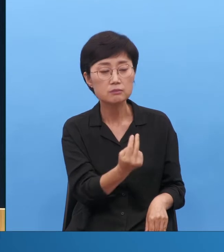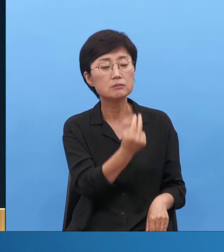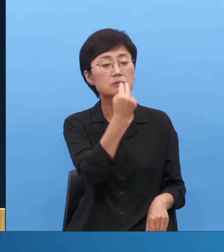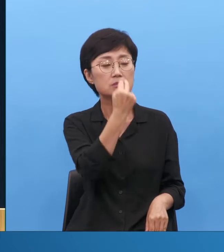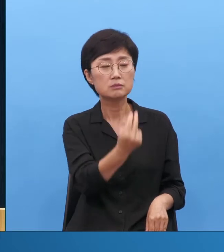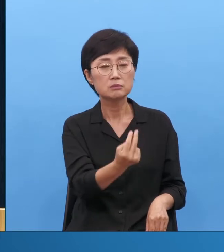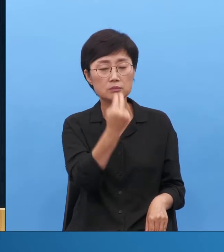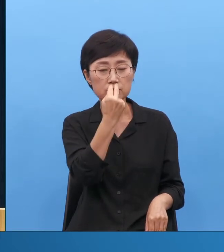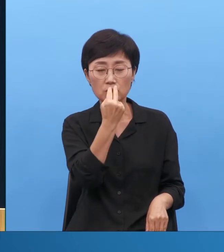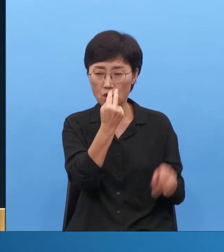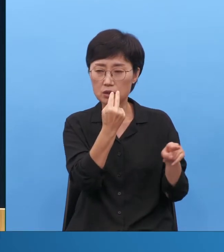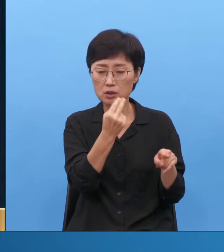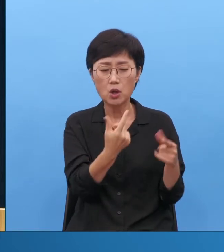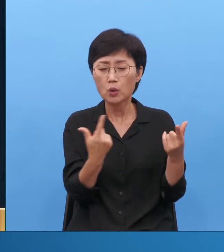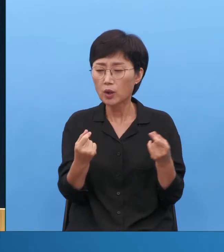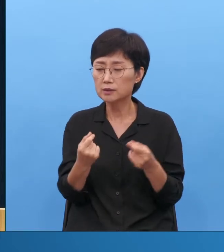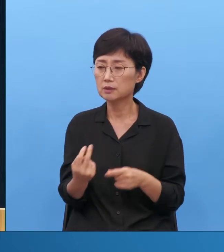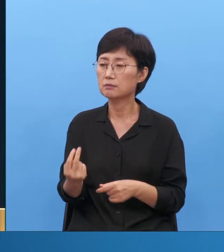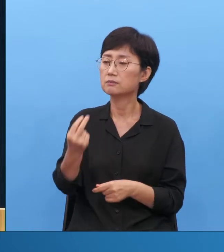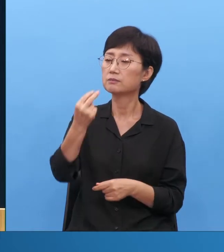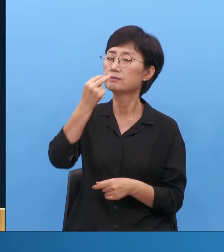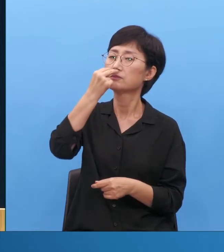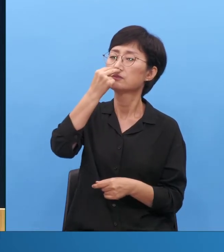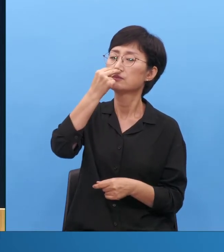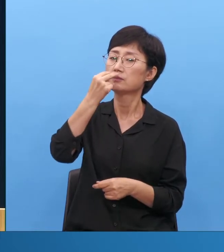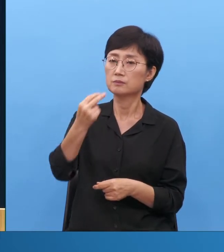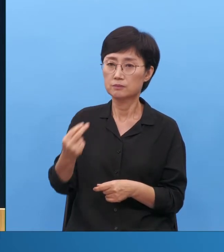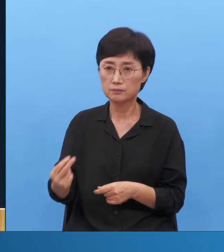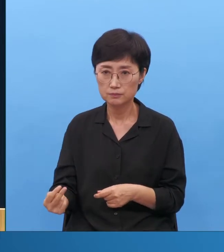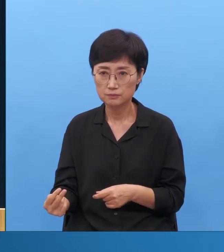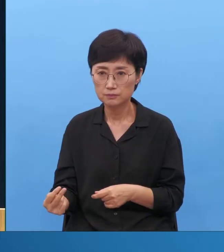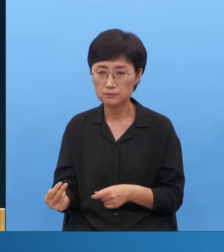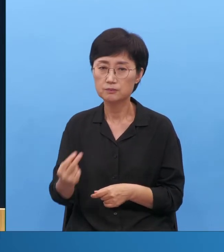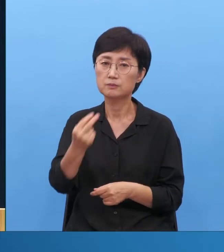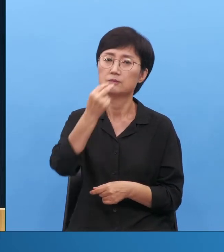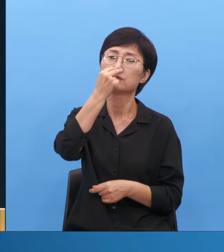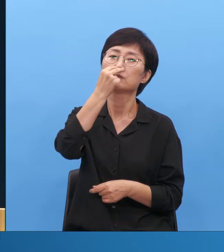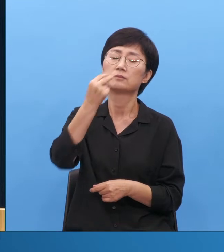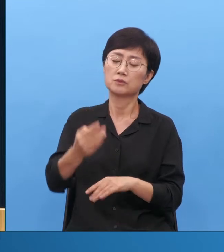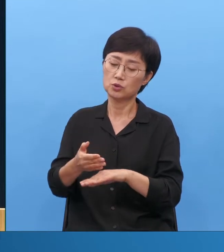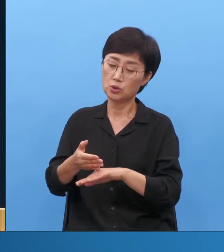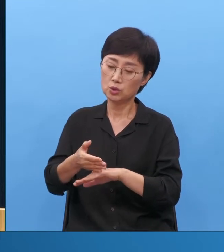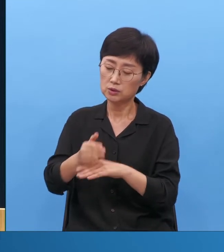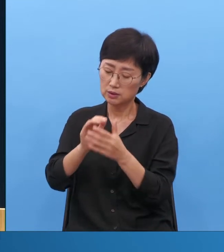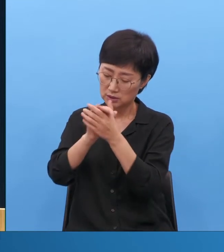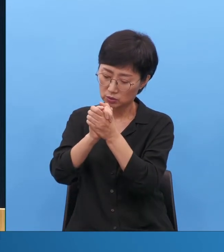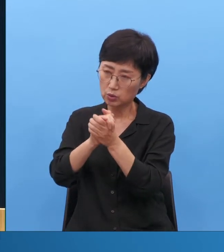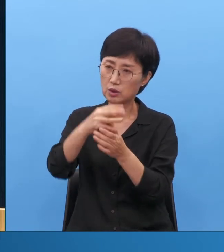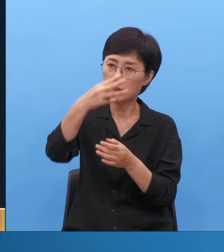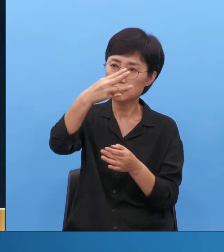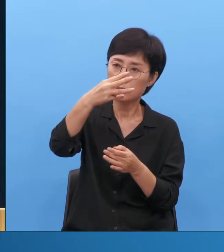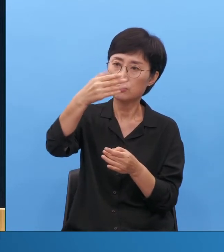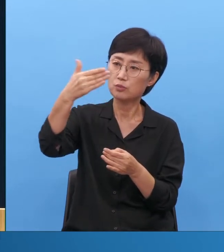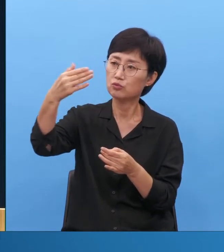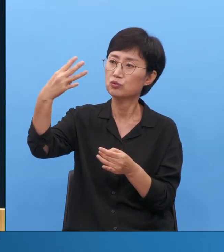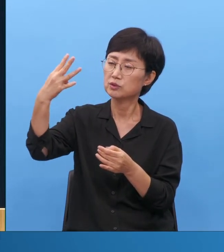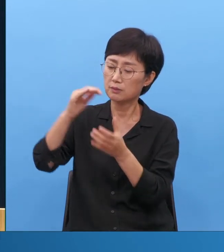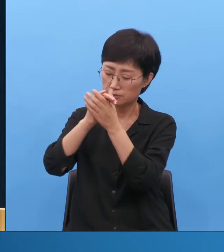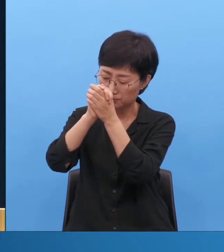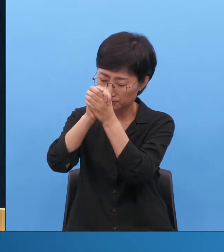must do that inside of prayer as well. 여러분 거의 병 없어요. 나이 든 분들 안 하면 큰일 나요. 여러분 계속 폐가 줄어지고